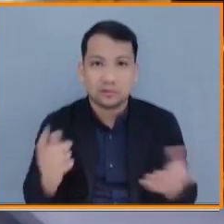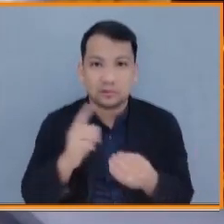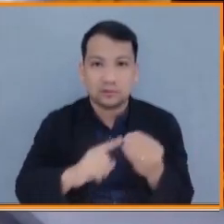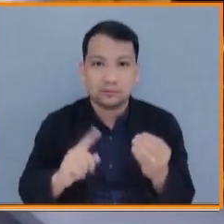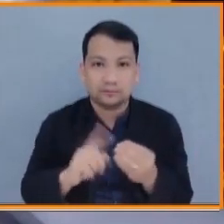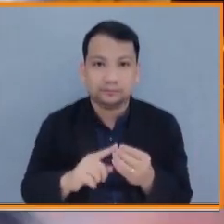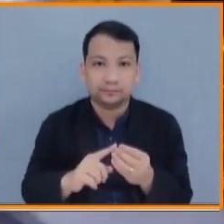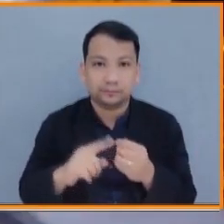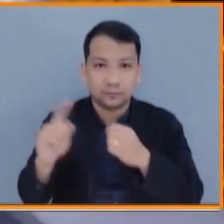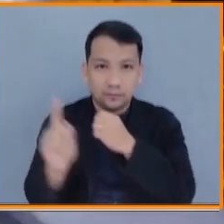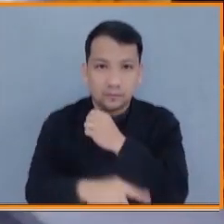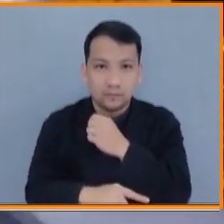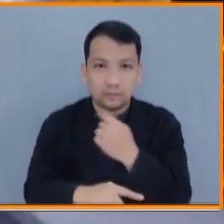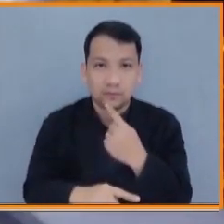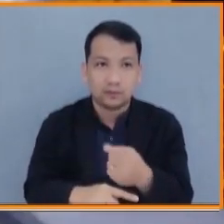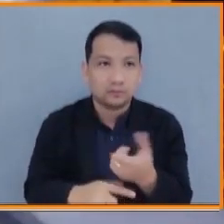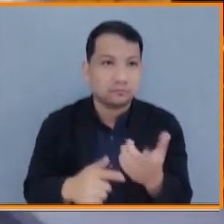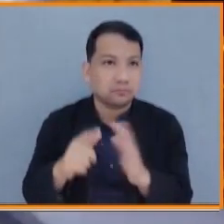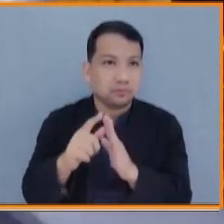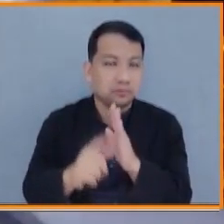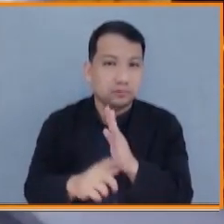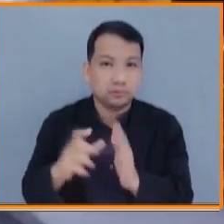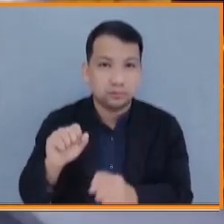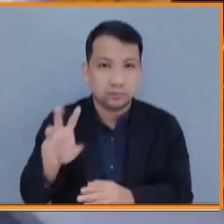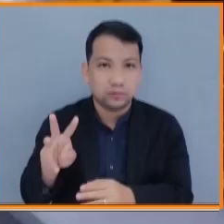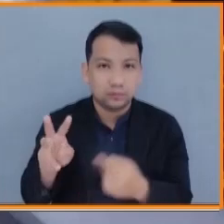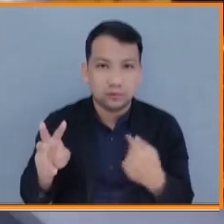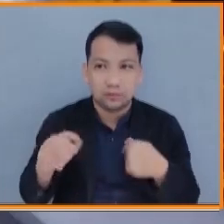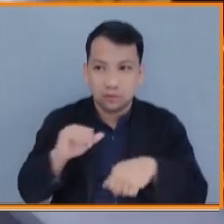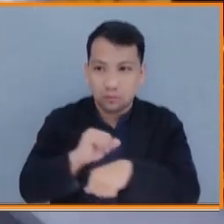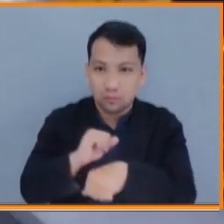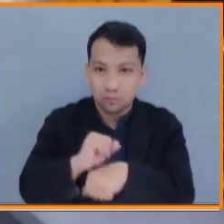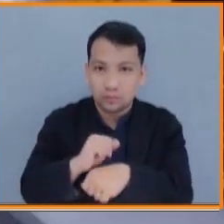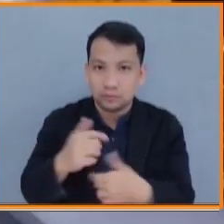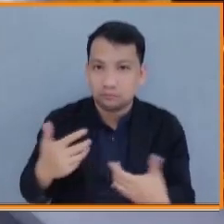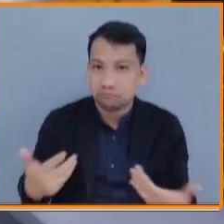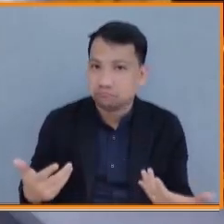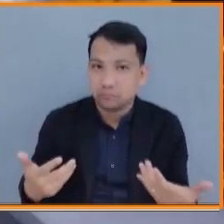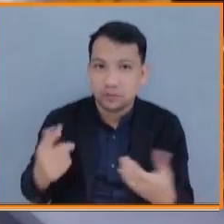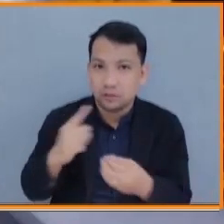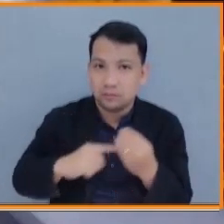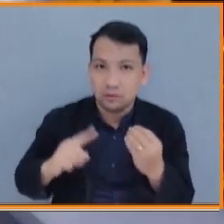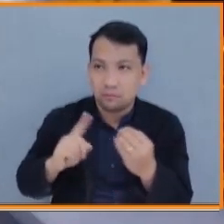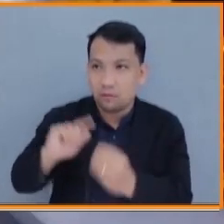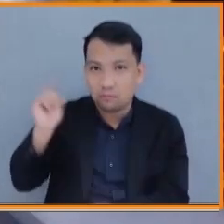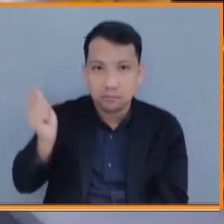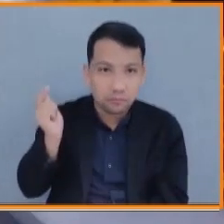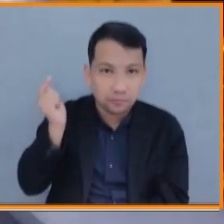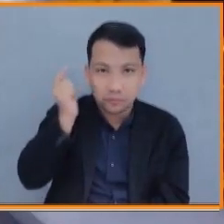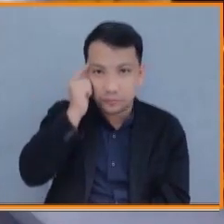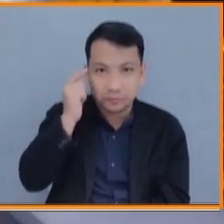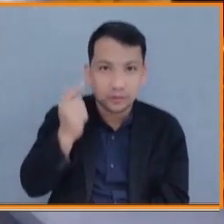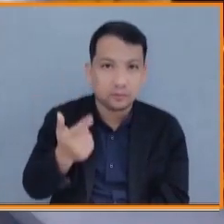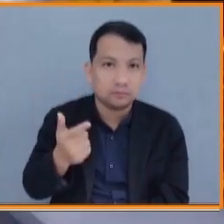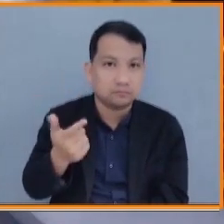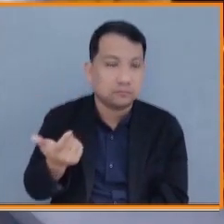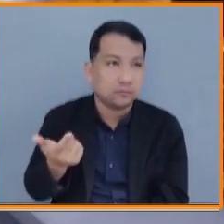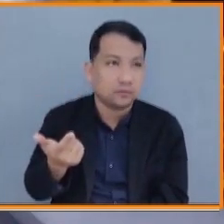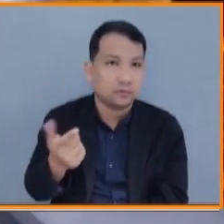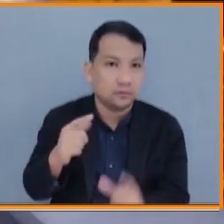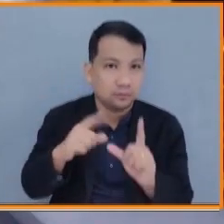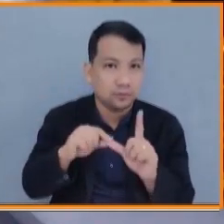natin ng ganitong batas ang isang ordinaryong nagtatrabaho sa sa isang government agency na mai leak ang isang